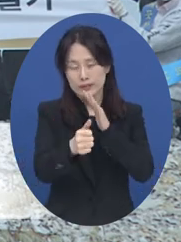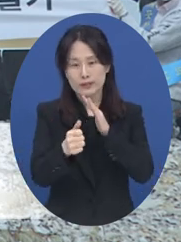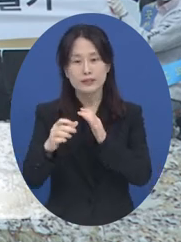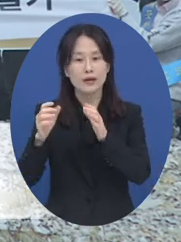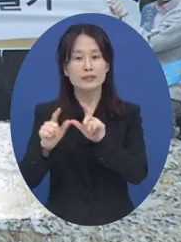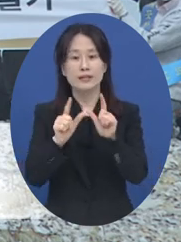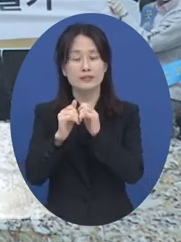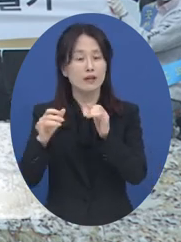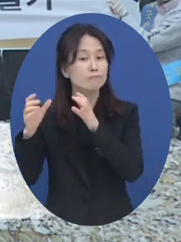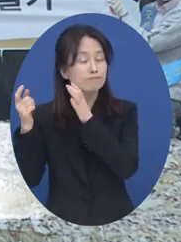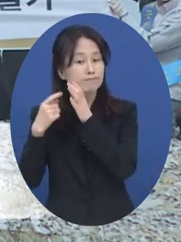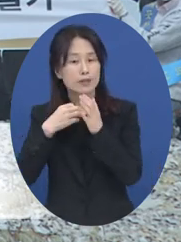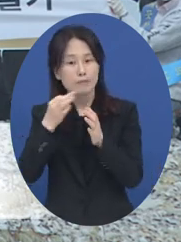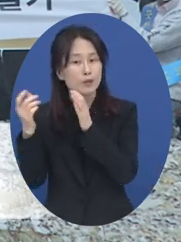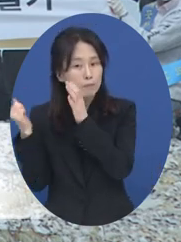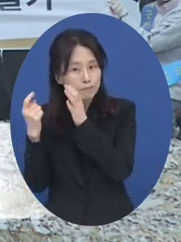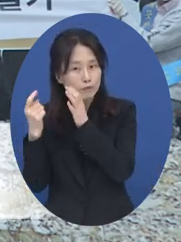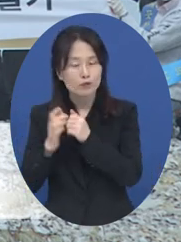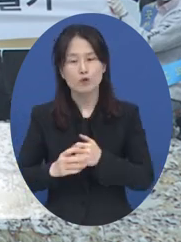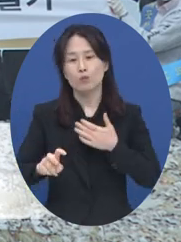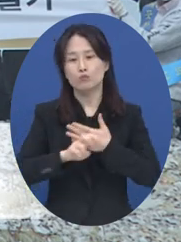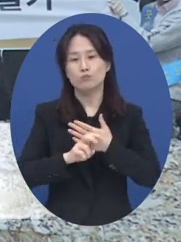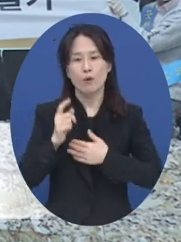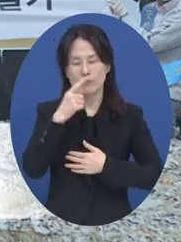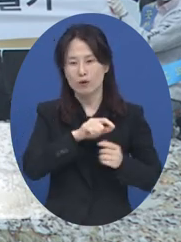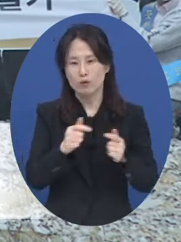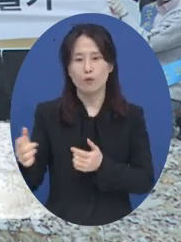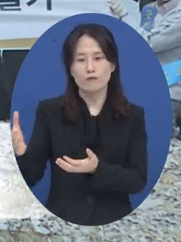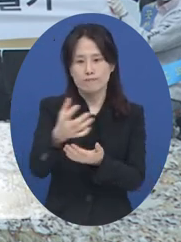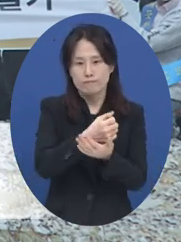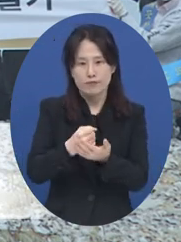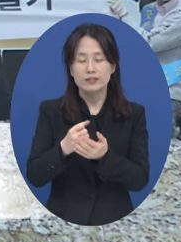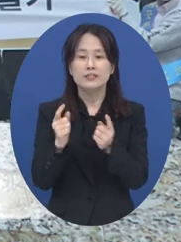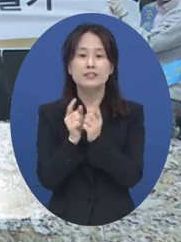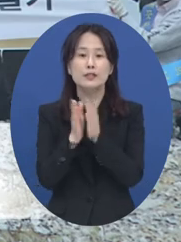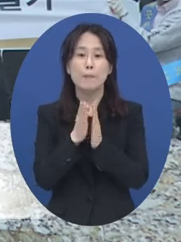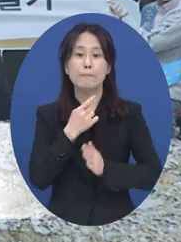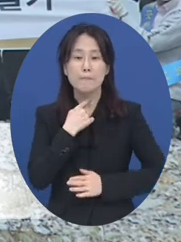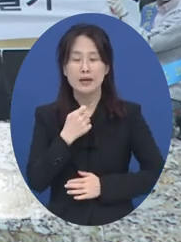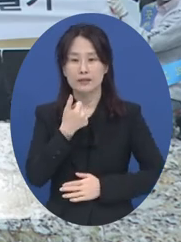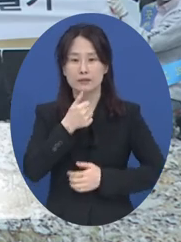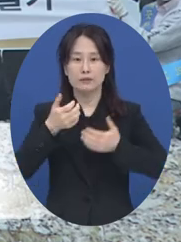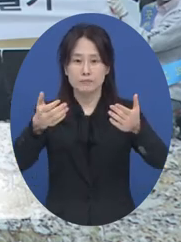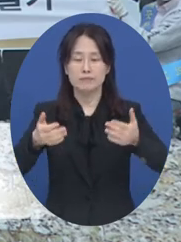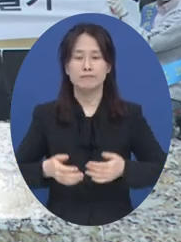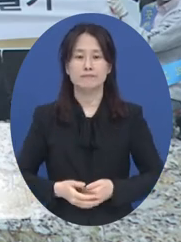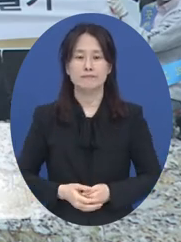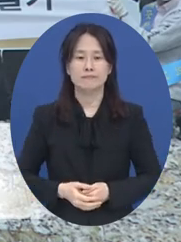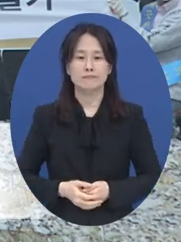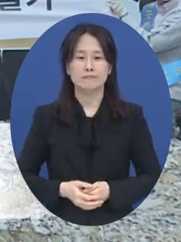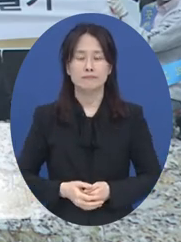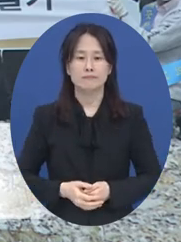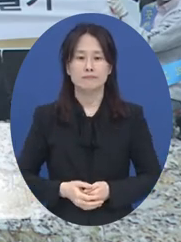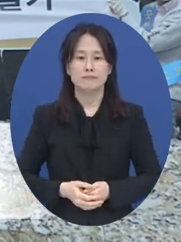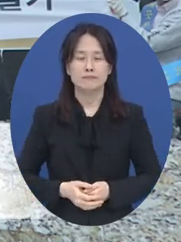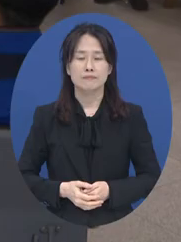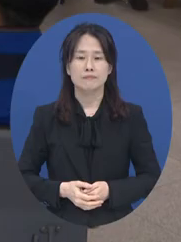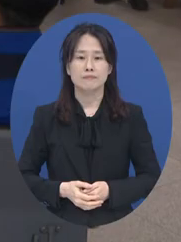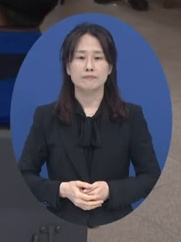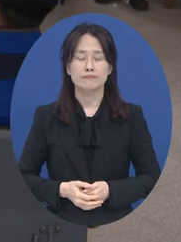찾아 주민 목소리를 듣고 불법 해양 쓰레기 수거에 나섰습니다. 구영철 기자가 현장 담아왔습니다.